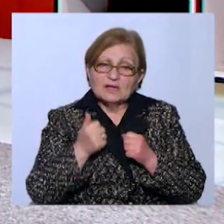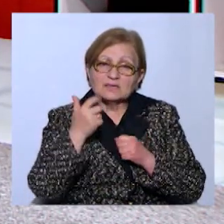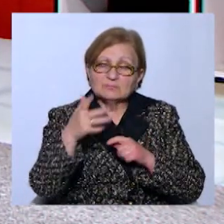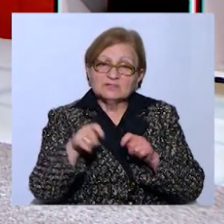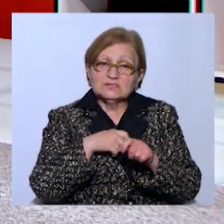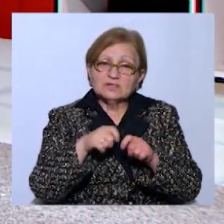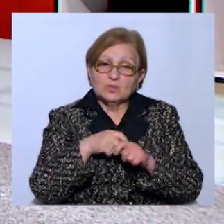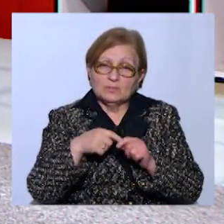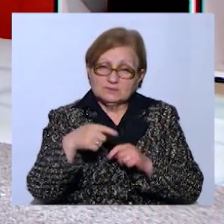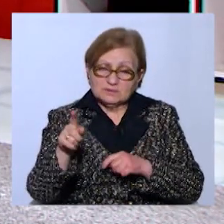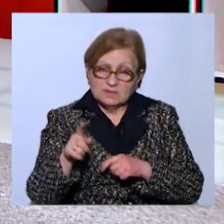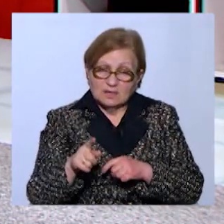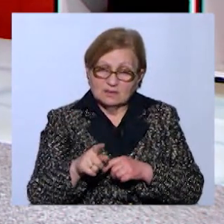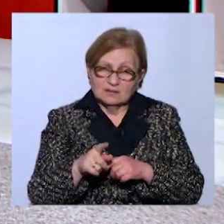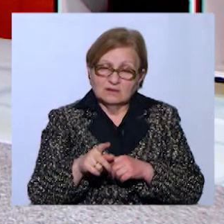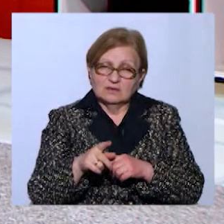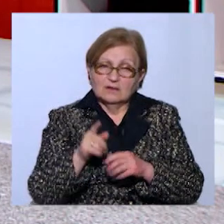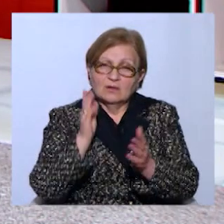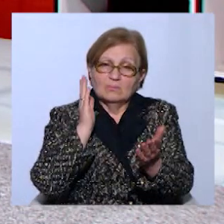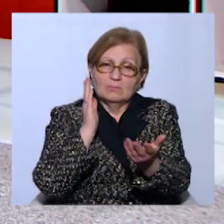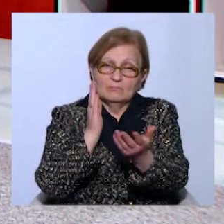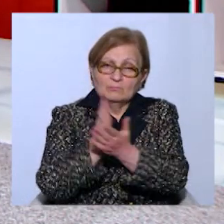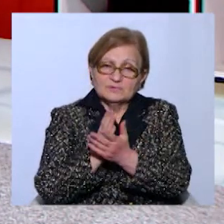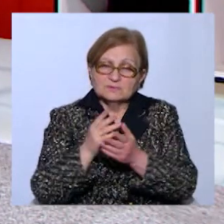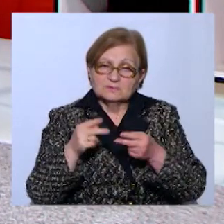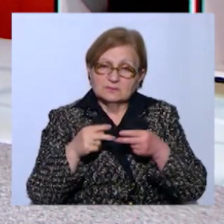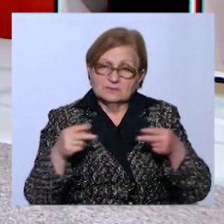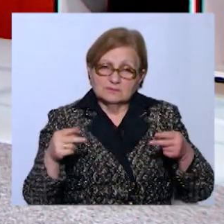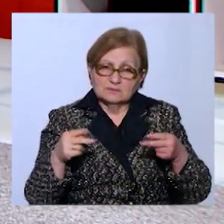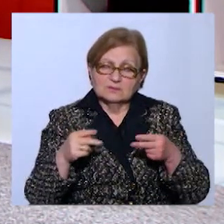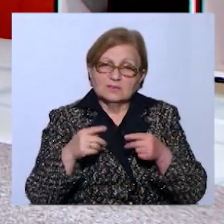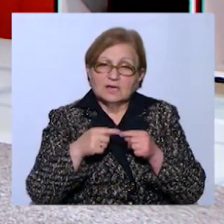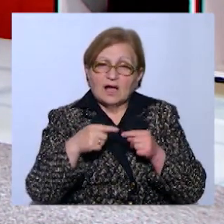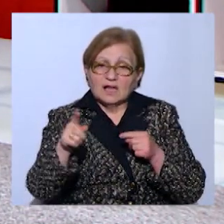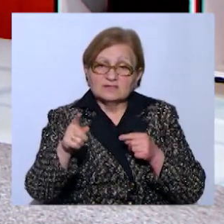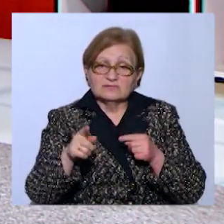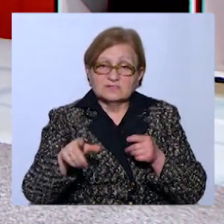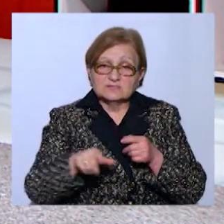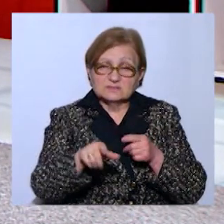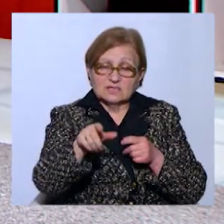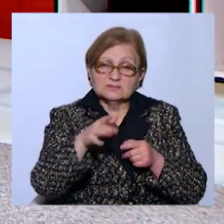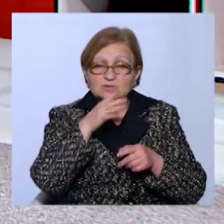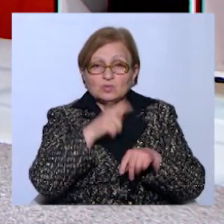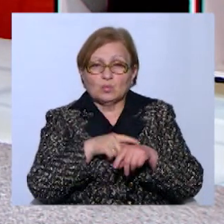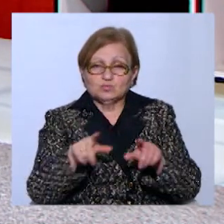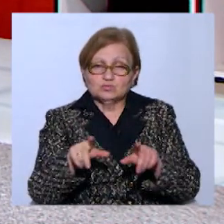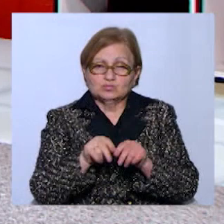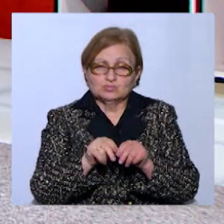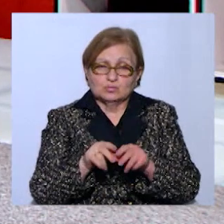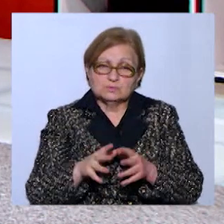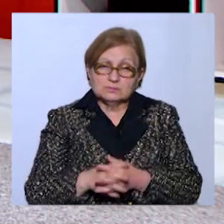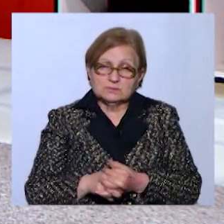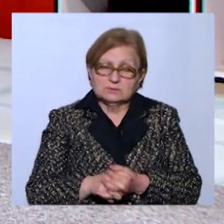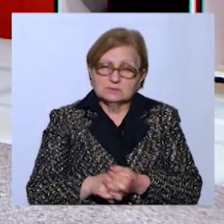კილომეტრი გაიარა. ანუ პირდაპირ პროპორციული დამოკიდებულება ამ შემთხვევაში განვილ ზესა დროს შორის. ახლა და